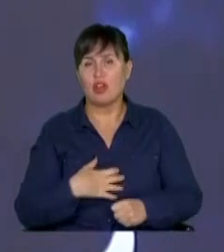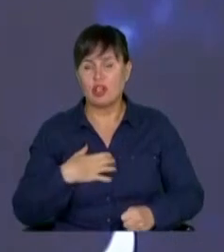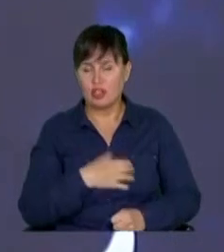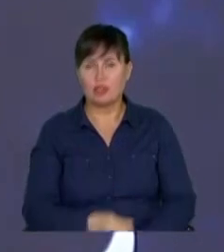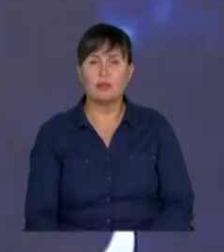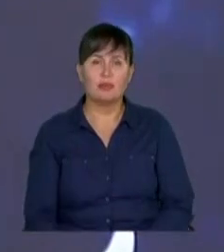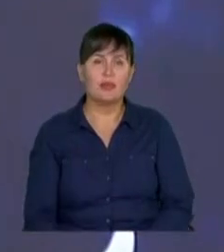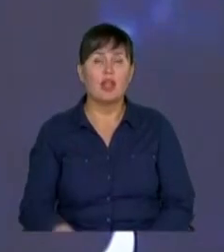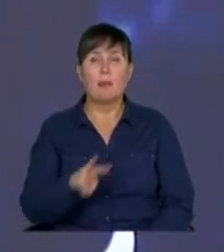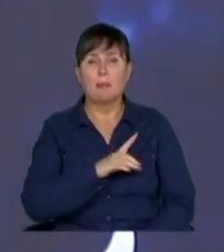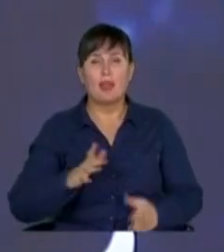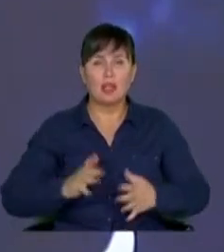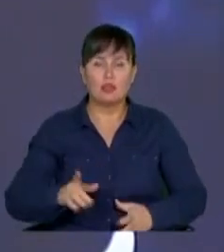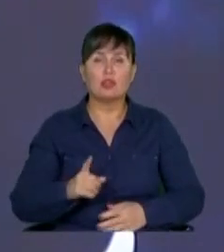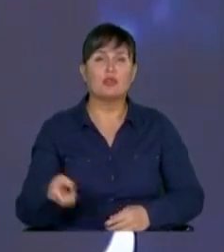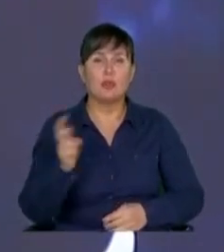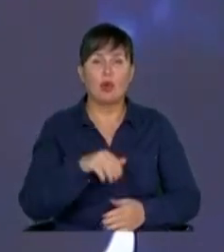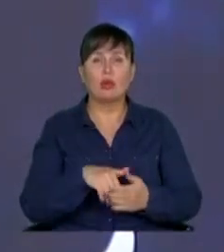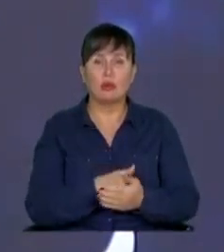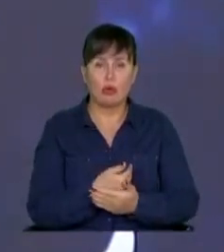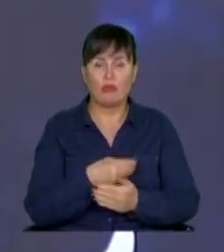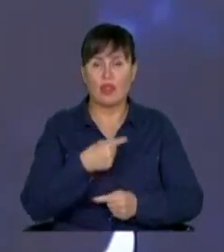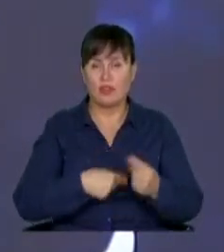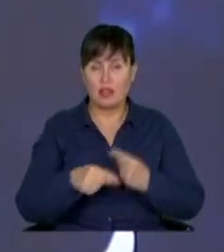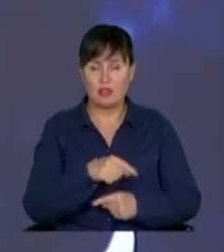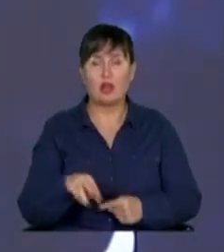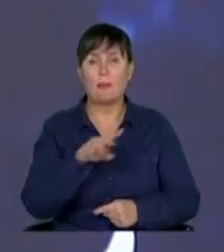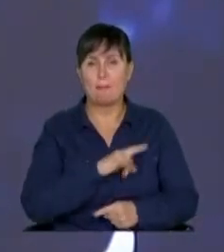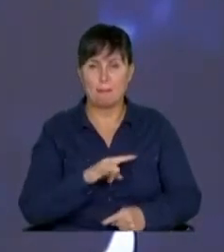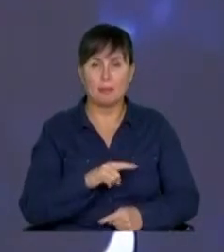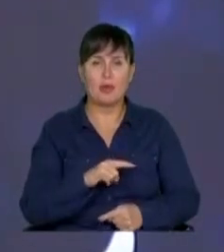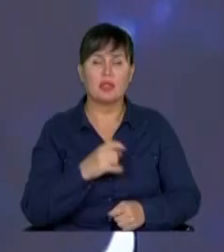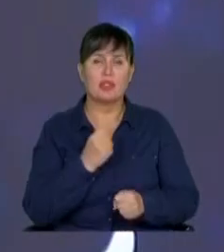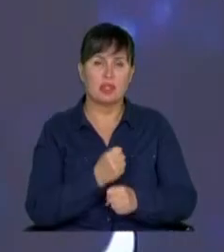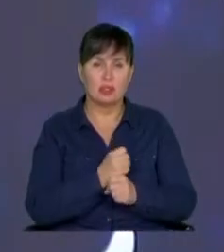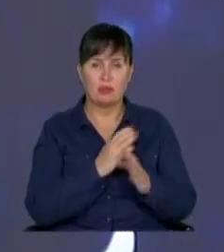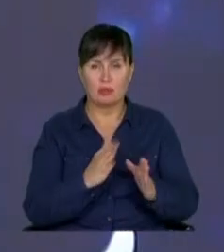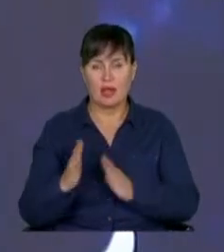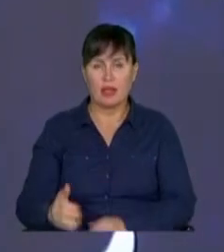мы надеемся, что с приходом нового инвестора мы приведут его в порядок.